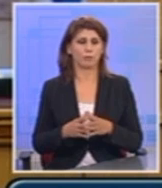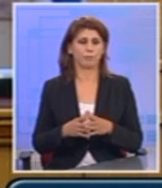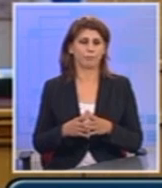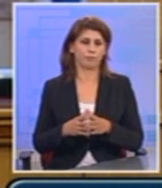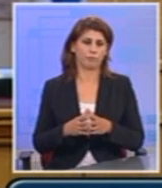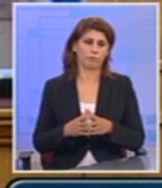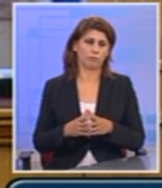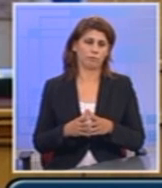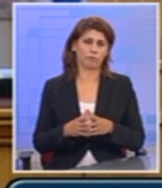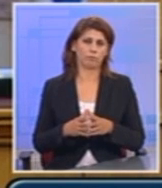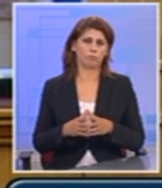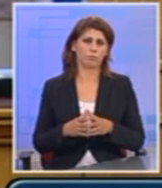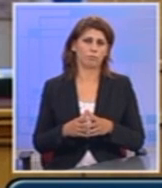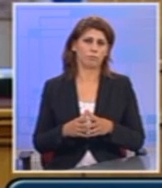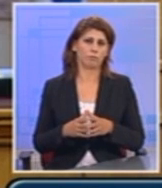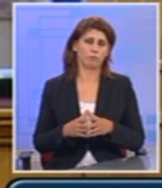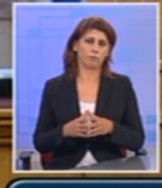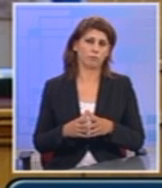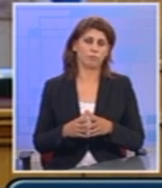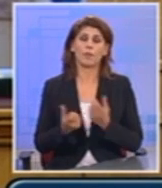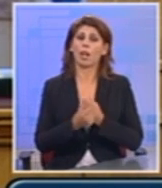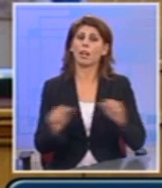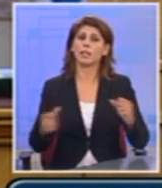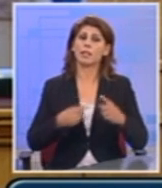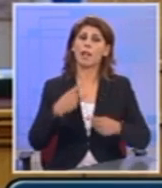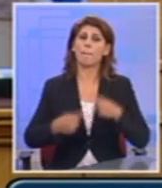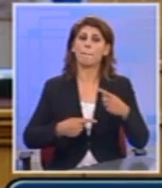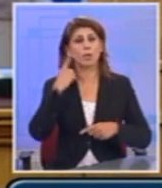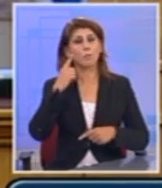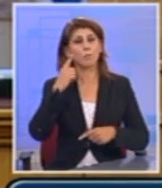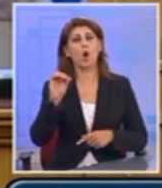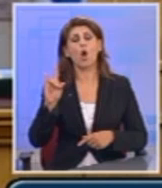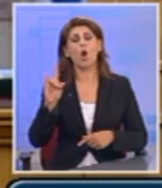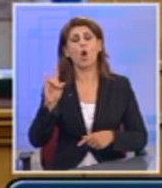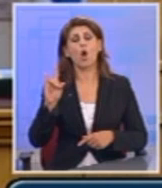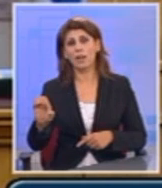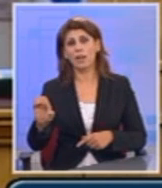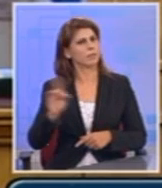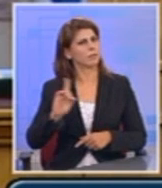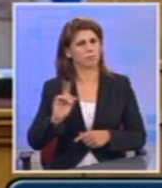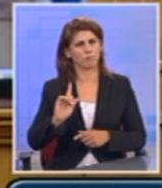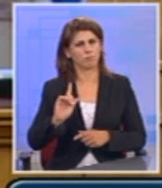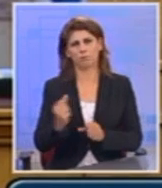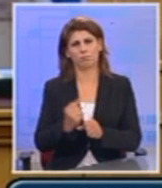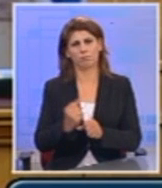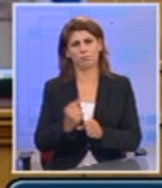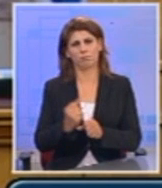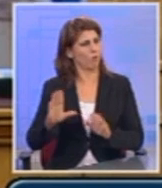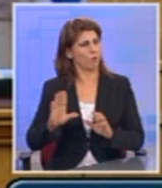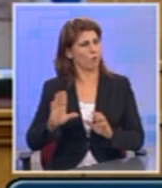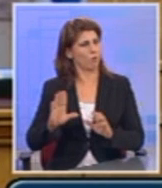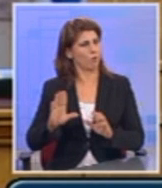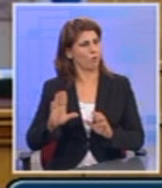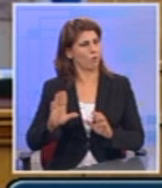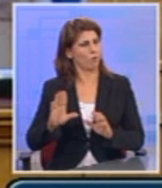ενδιαφέρον οι ανεξάρτητο γνώμες του οε δεν αμείβονται για την εργασία τους κάναμε λοιπόν